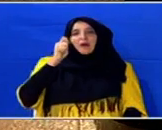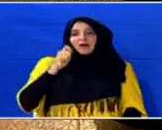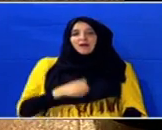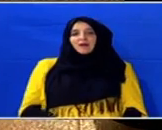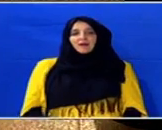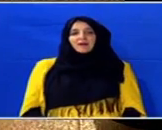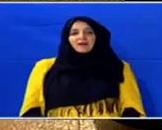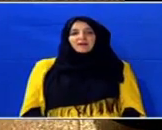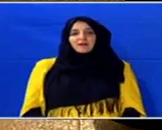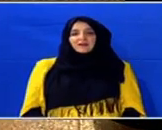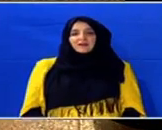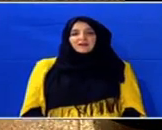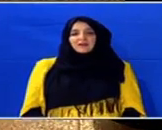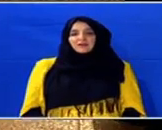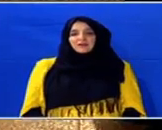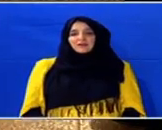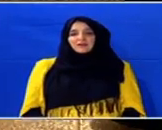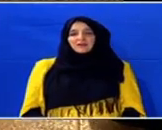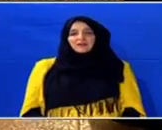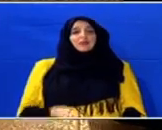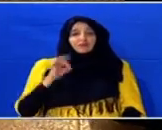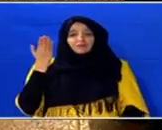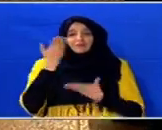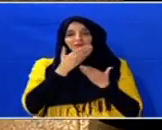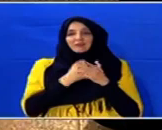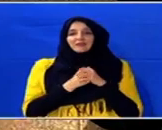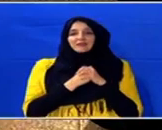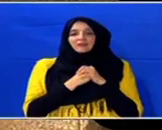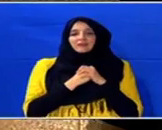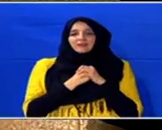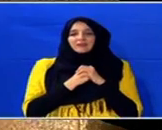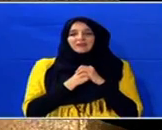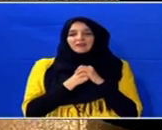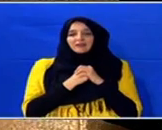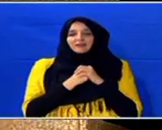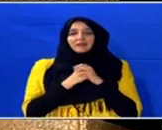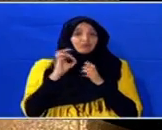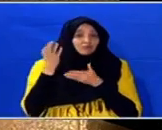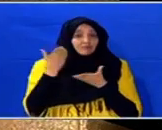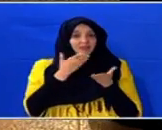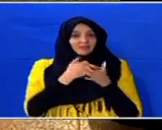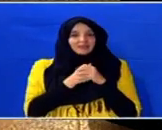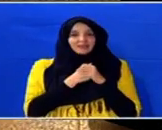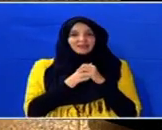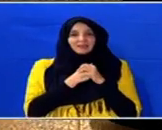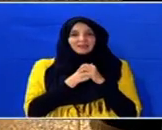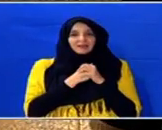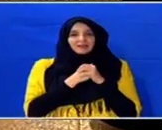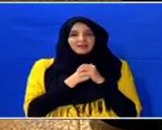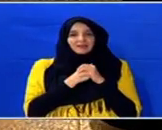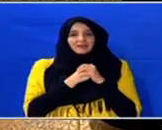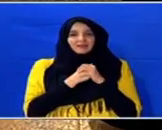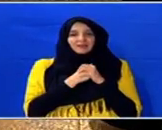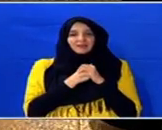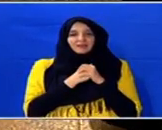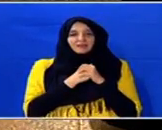أم شيماء. ألو، تفضلي أم شيماء نسمعوا فيك. ألو، تفضلي من البرج أم شيماء. ألو،